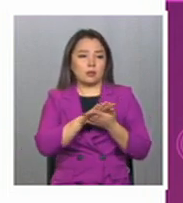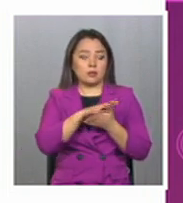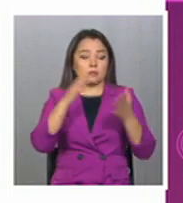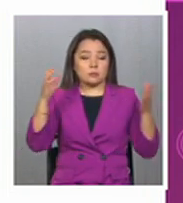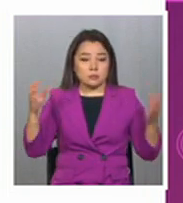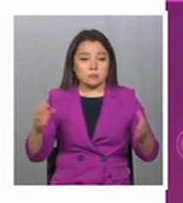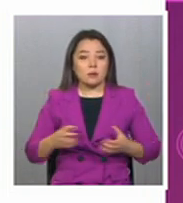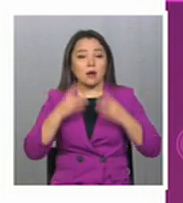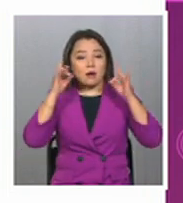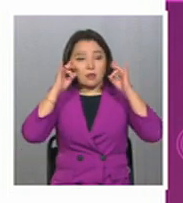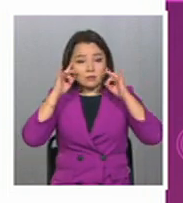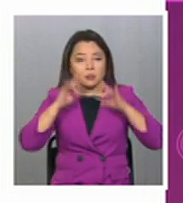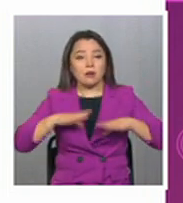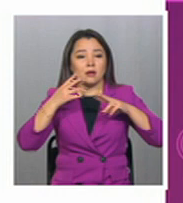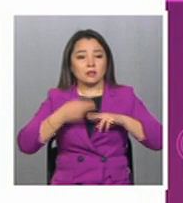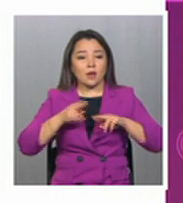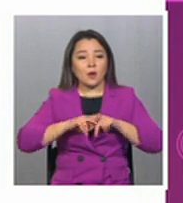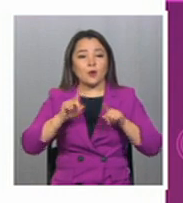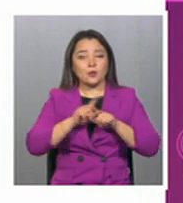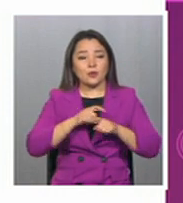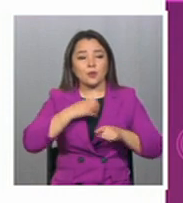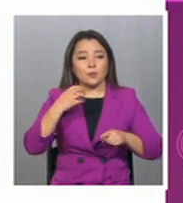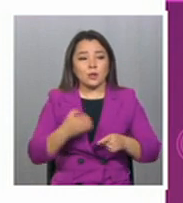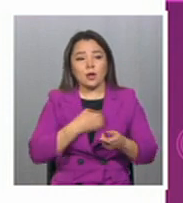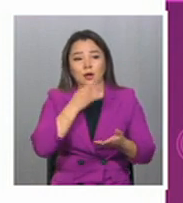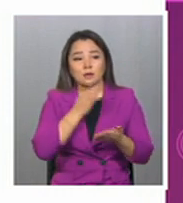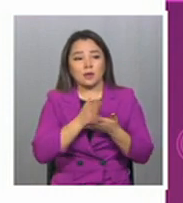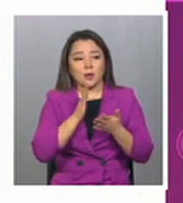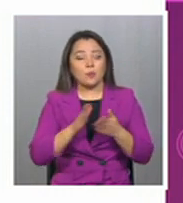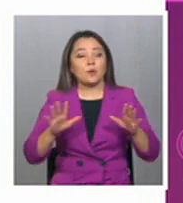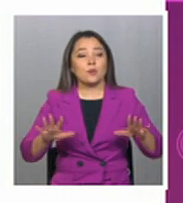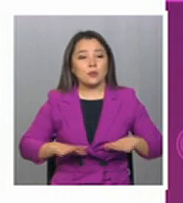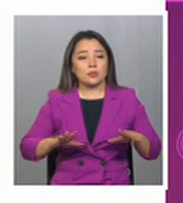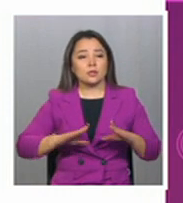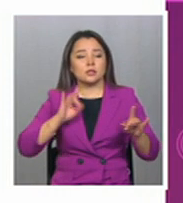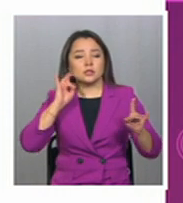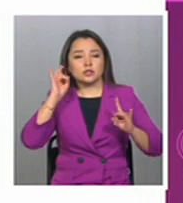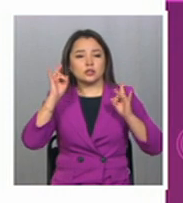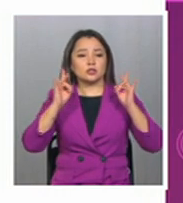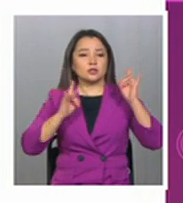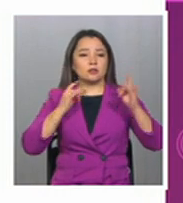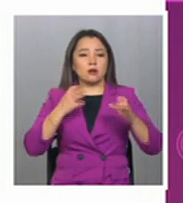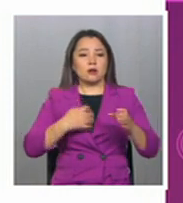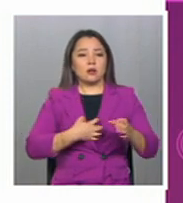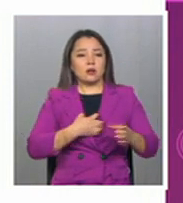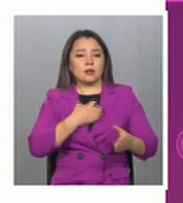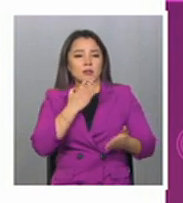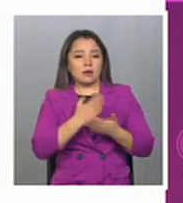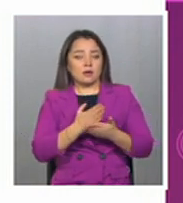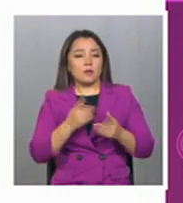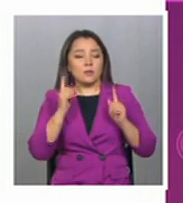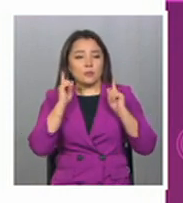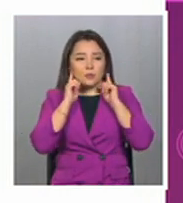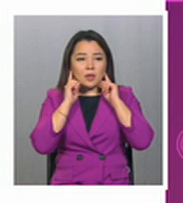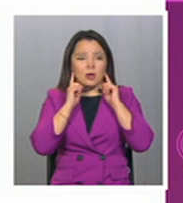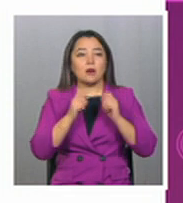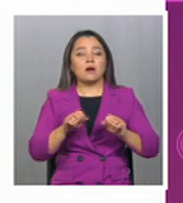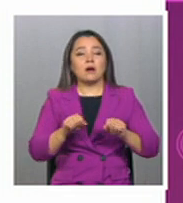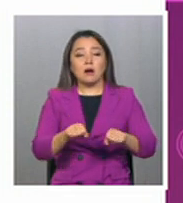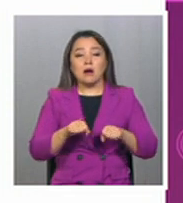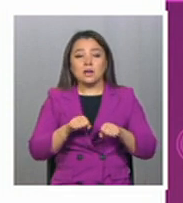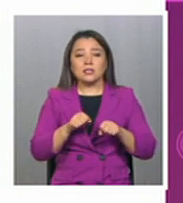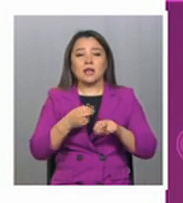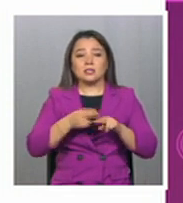ұшып барады, қыза түсті құрғырат, құлақ кетті шыңылдап. Ат жалына жапсып, қолым